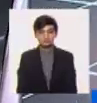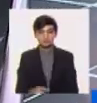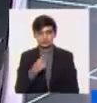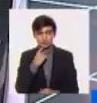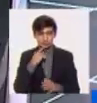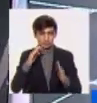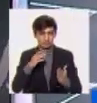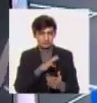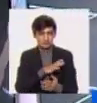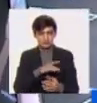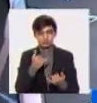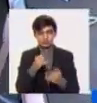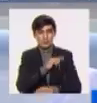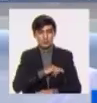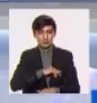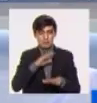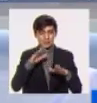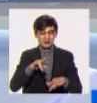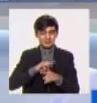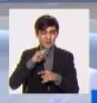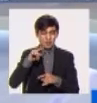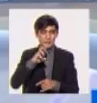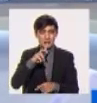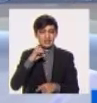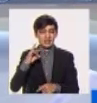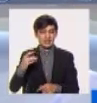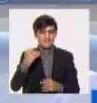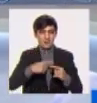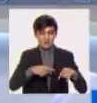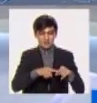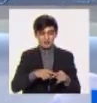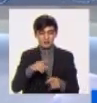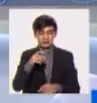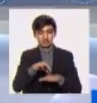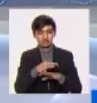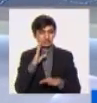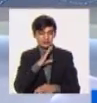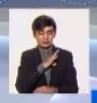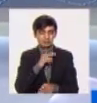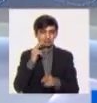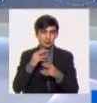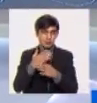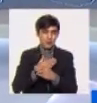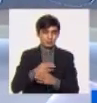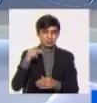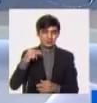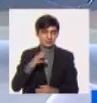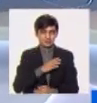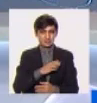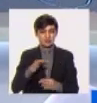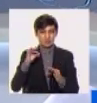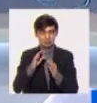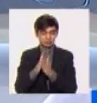Сложная ситуация сейчас и работники авиакомпании БКР. Супруга одного из бортпроводников обратилась за помощью к президенту.